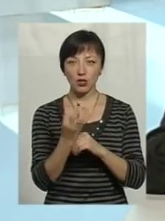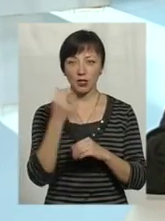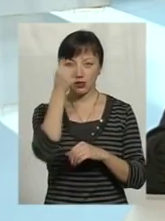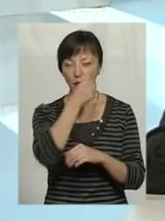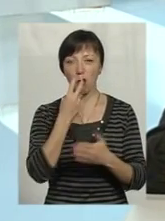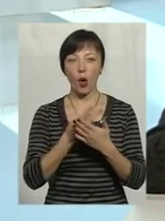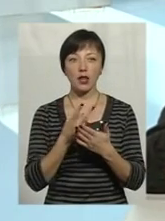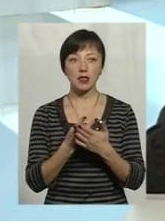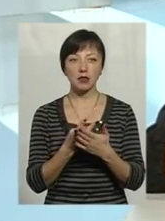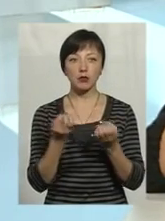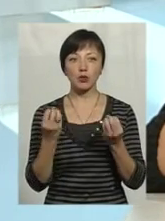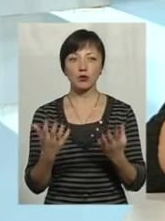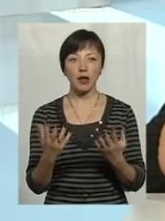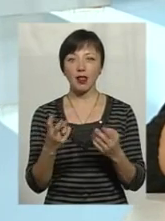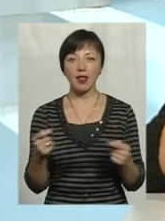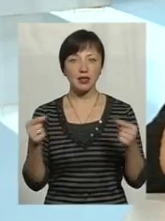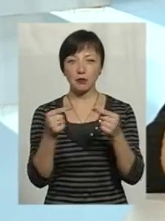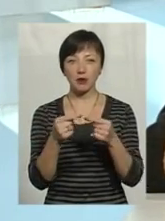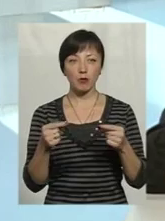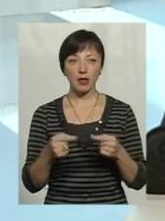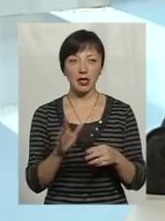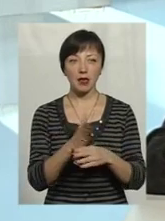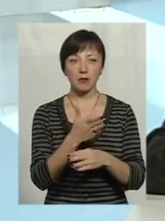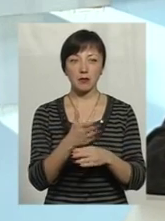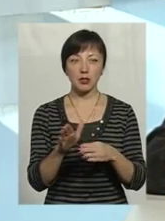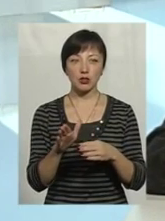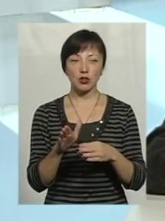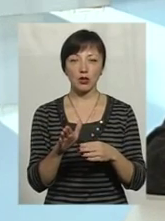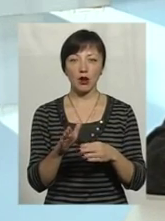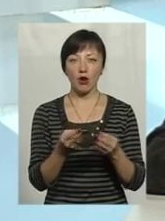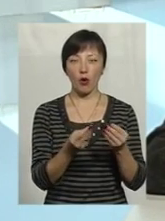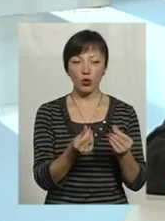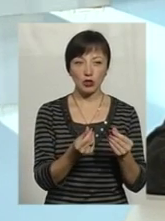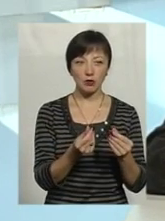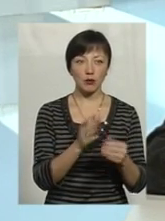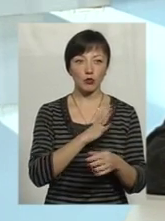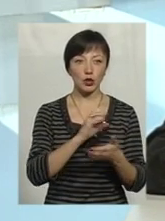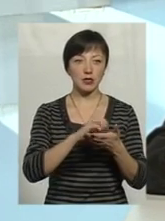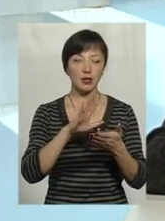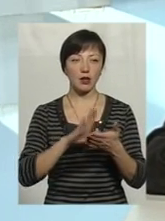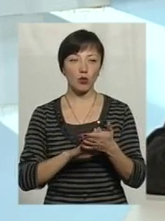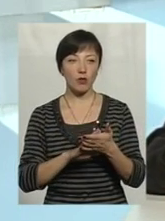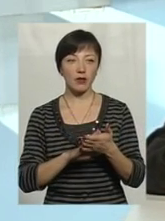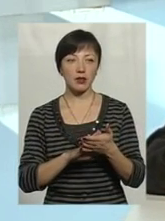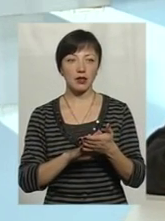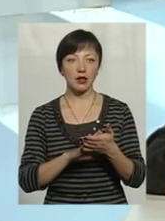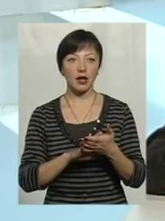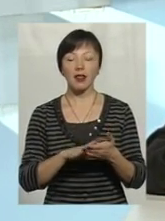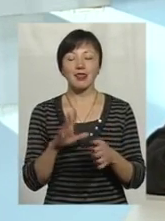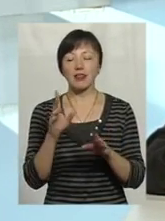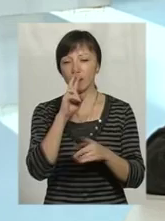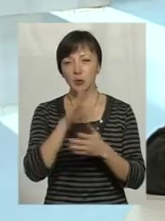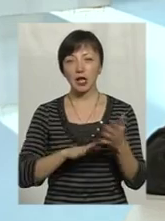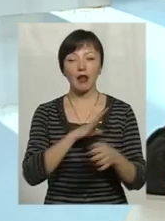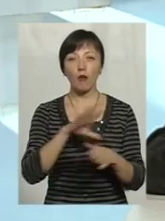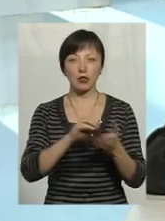щоб показати просто неспівпадіння між готівковими коштами, які були задекларовані, які не були